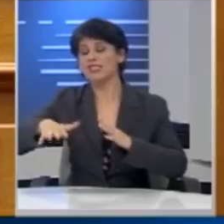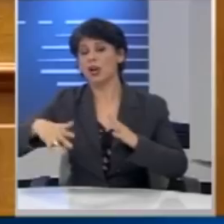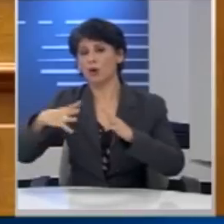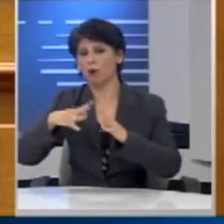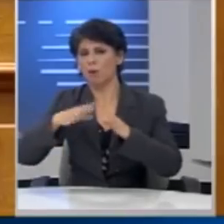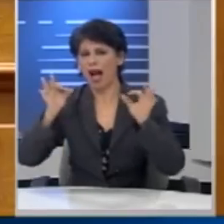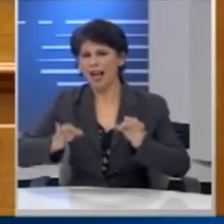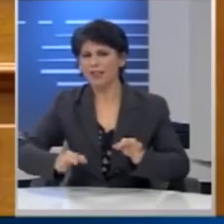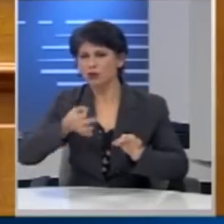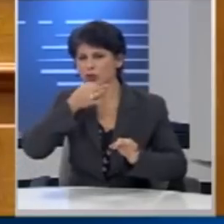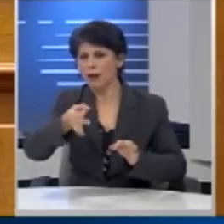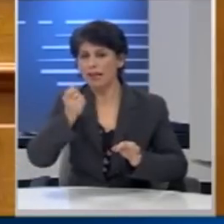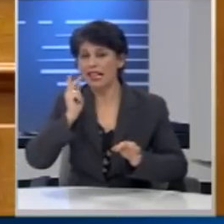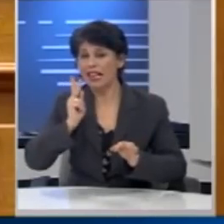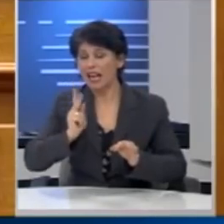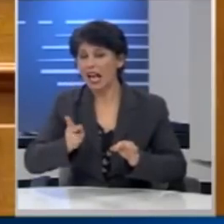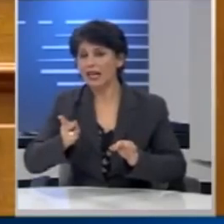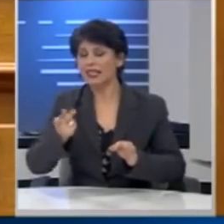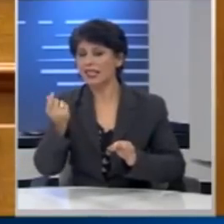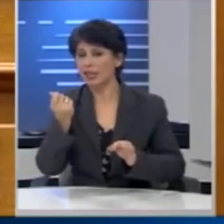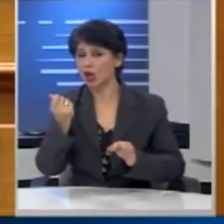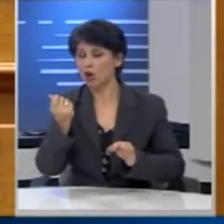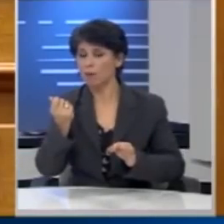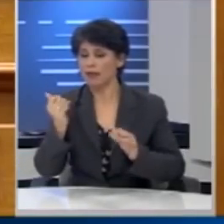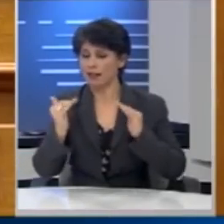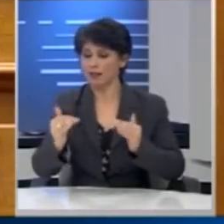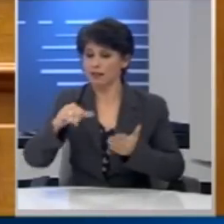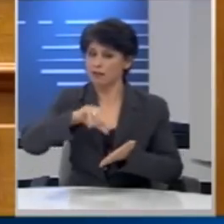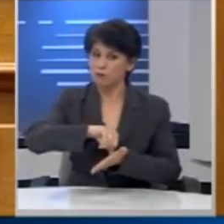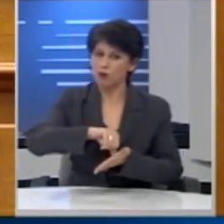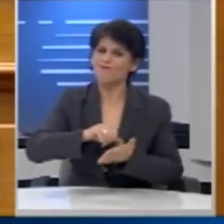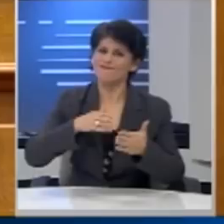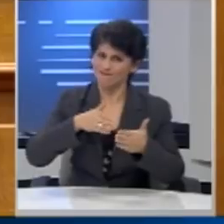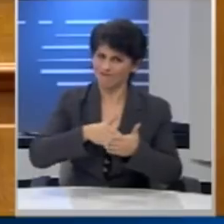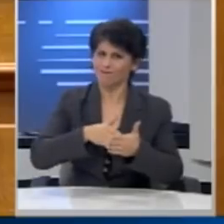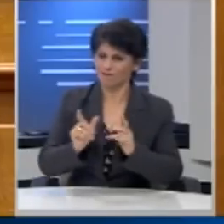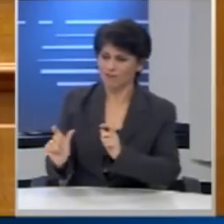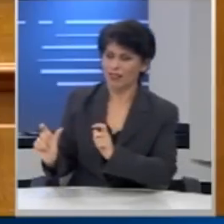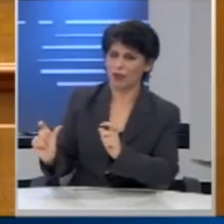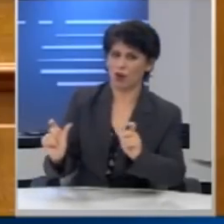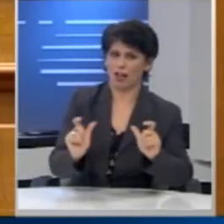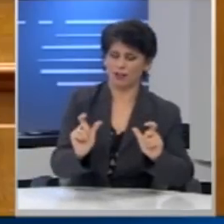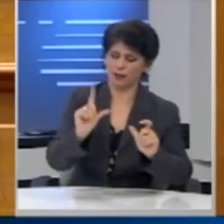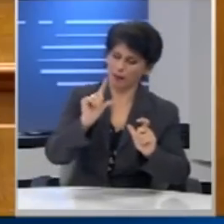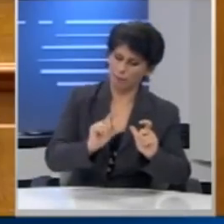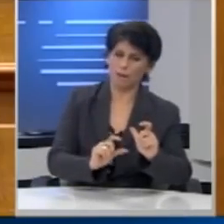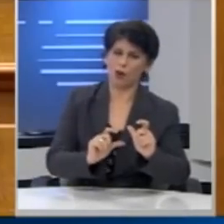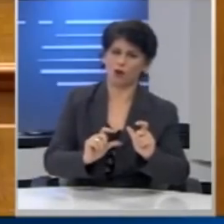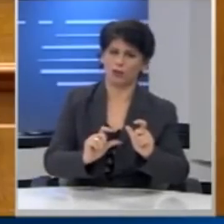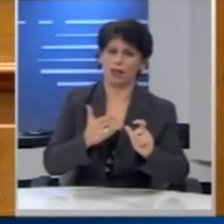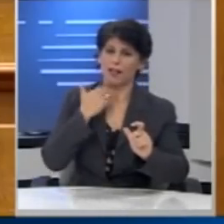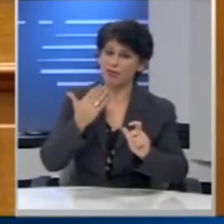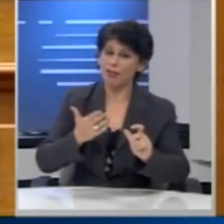υπογραμμίσει ότι η κακή οικονομική κατάσταση της πόλης εμποδίζει τη θωράκισή της και μειώνει την εμβέλειά